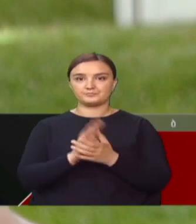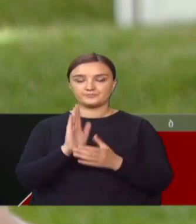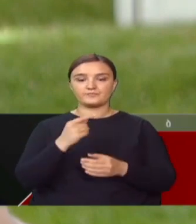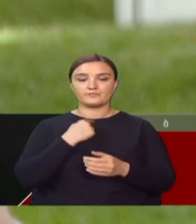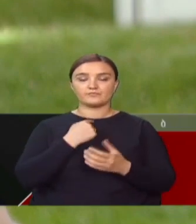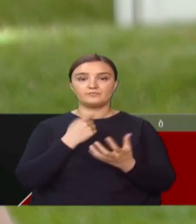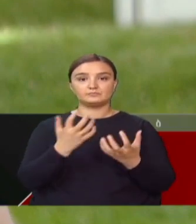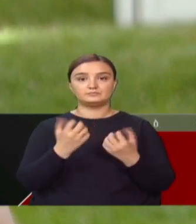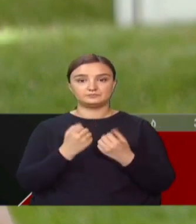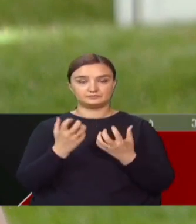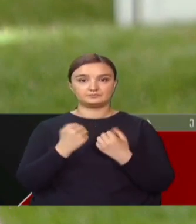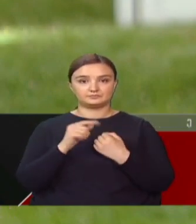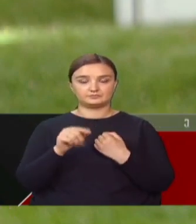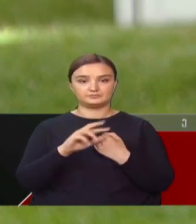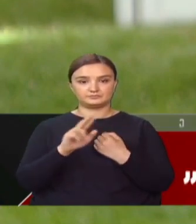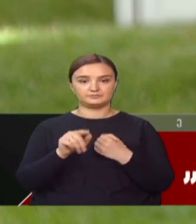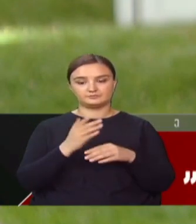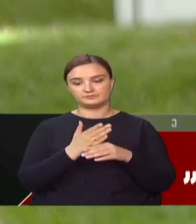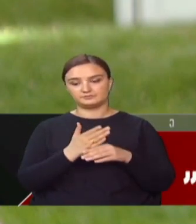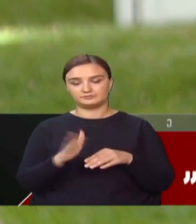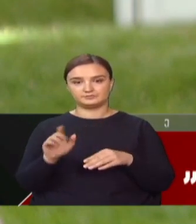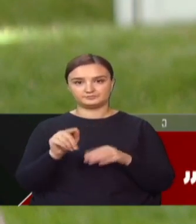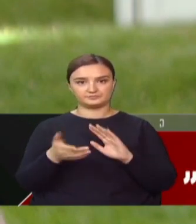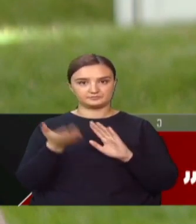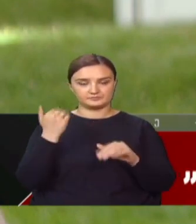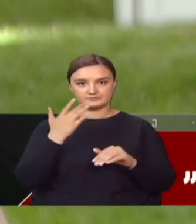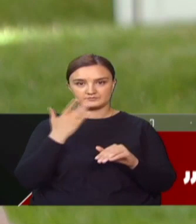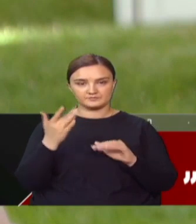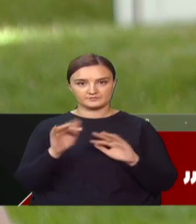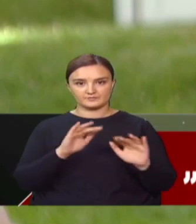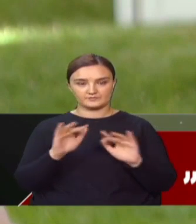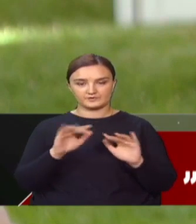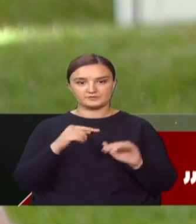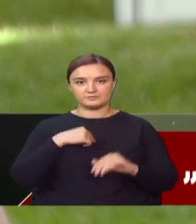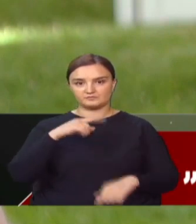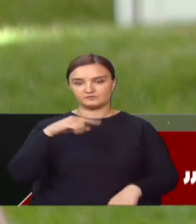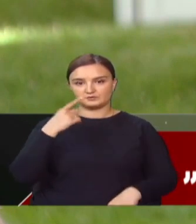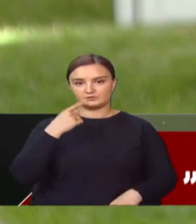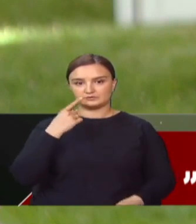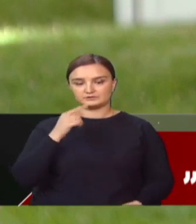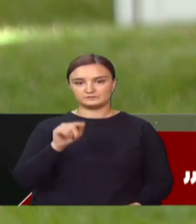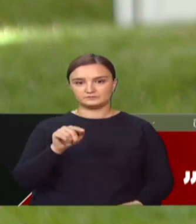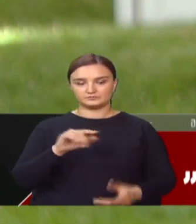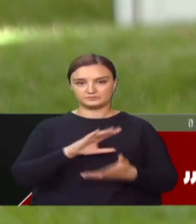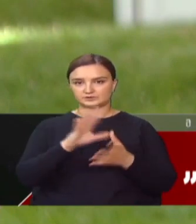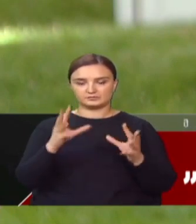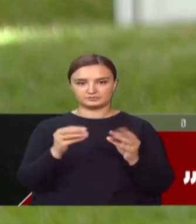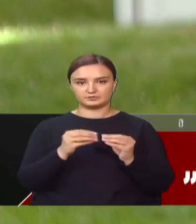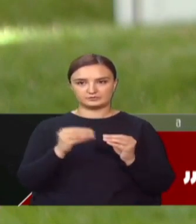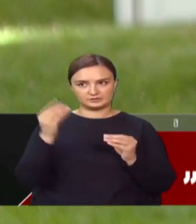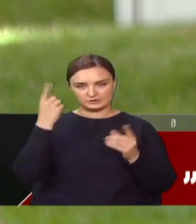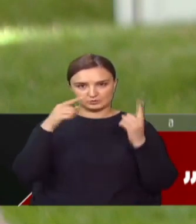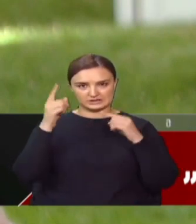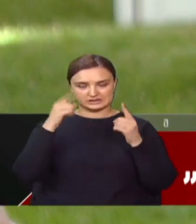ხმებს მოიპოვებდნენ და გამოეყვნენ თავის დროზე ნაციონალურ მოძრაობას მოიტყოდი აბსოლუტური